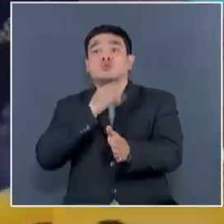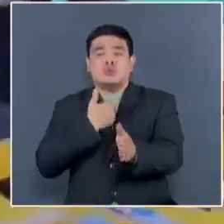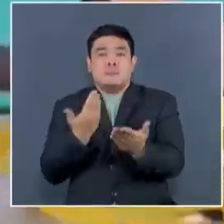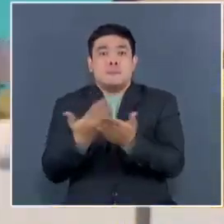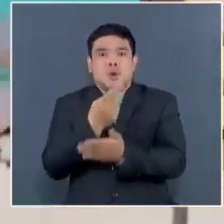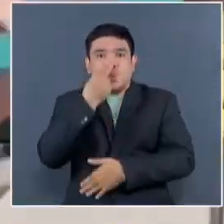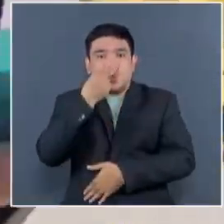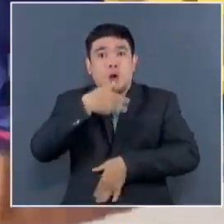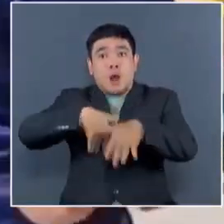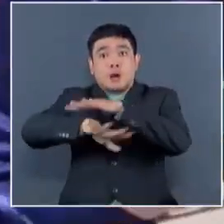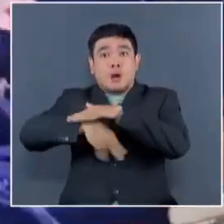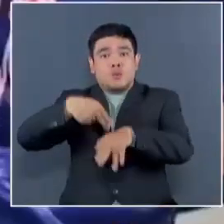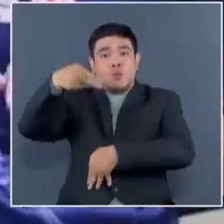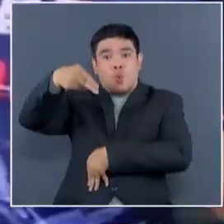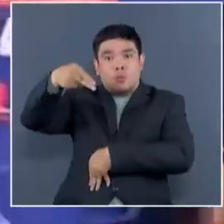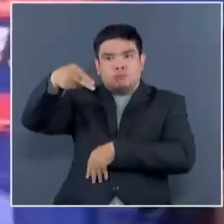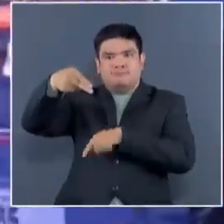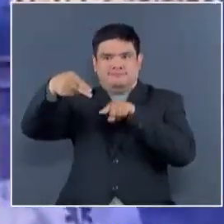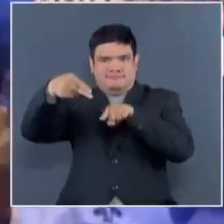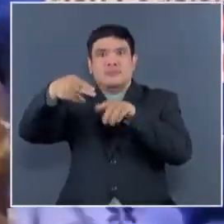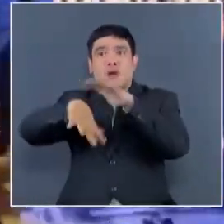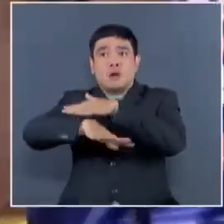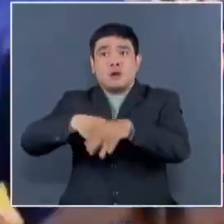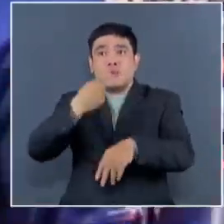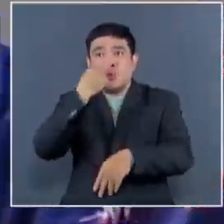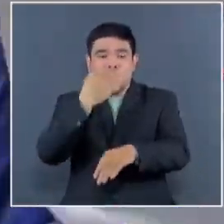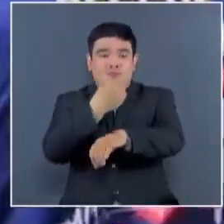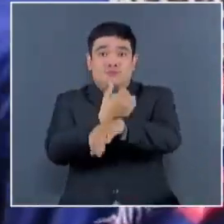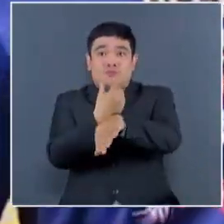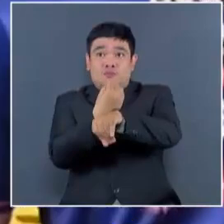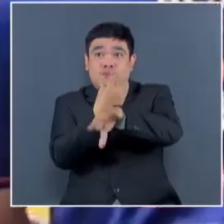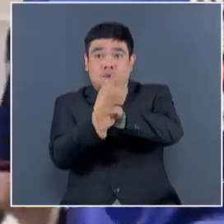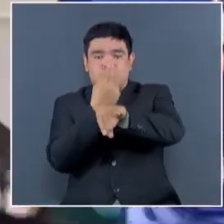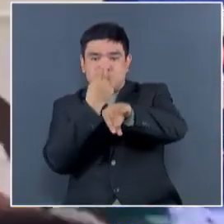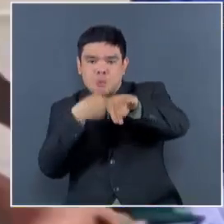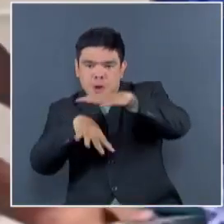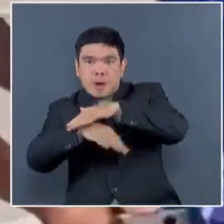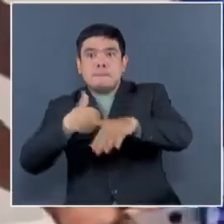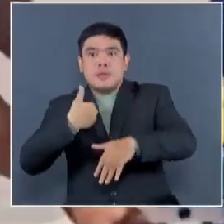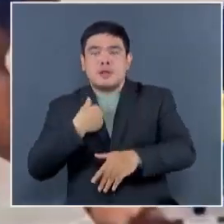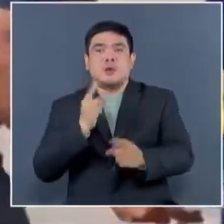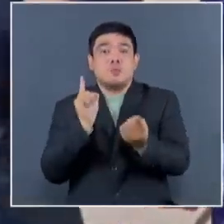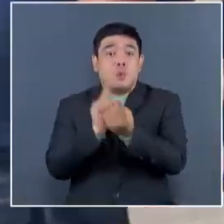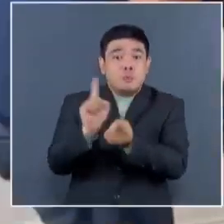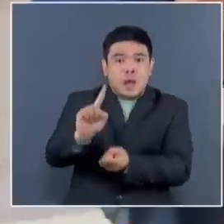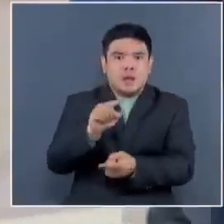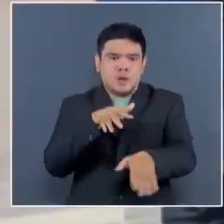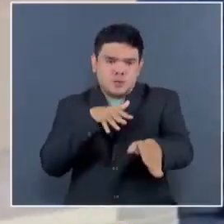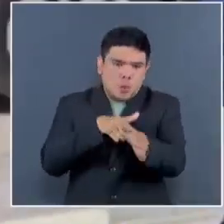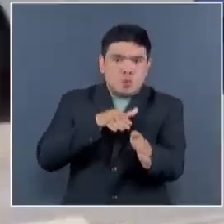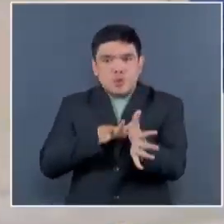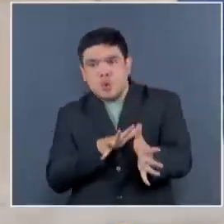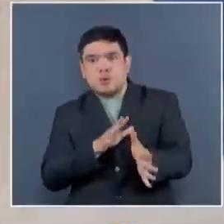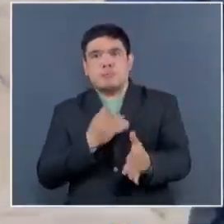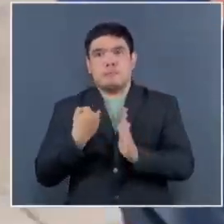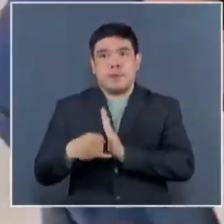ต้องดูกล้องวงจรปิดถ้ามีนะฮะคุณผู้ชมแล้วยิ่งบอกว่าอยู่แถวไฟแดงอีกต่างหากเพราะมันจะเป็นการบอกฮะเหตุการณ์ที่แท้จริงเป็นอย่างไรความผิดจะ